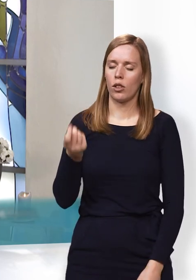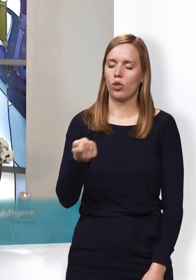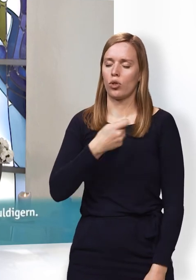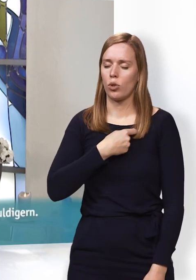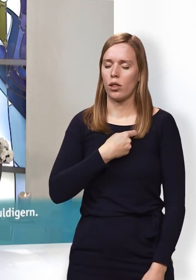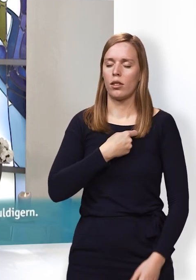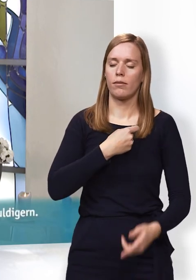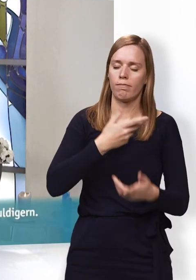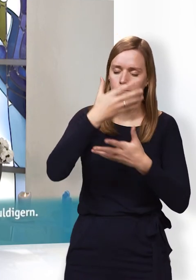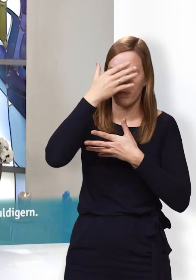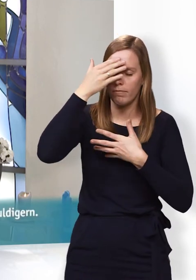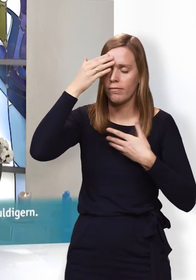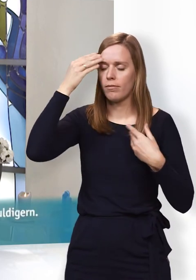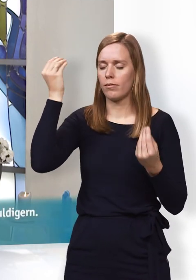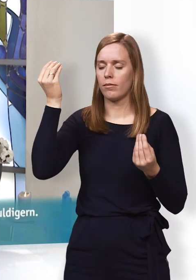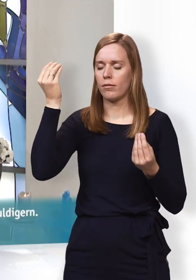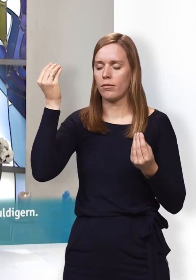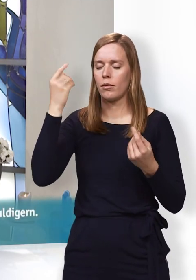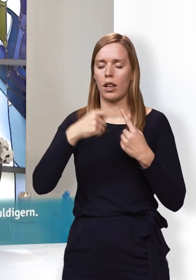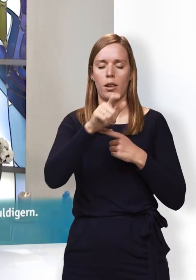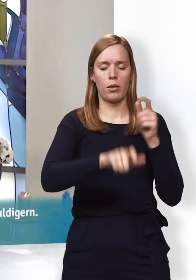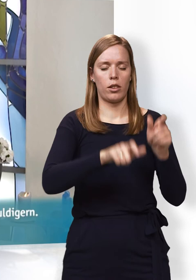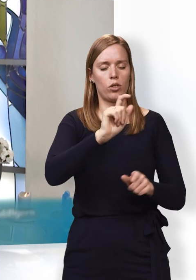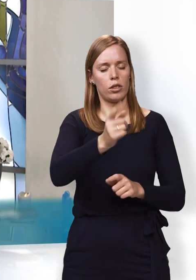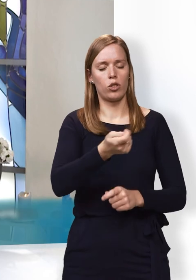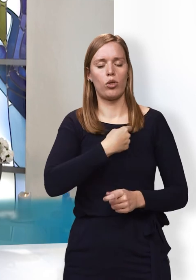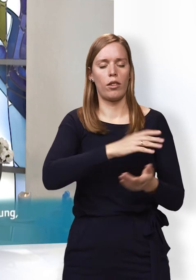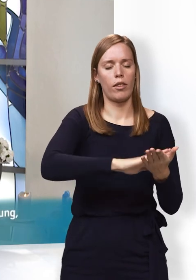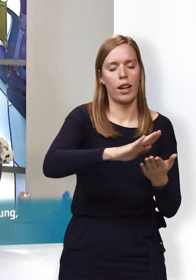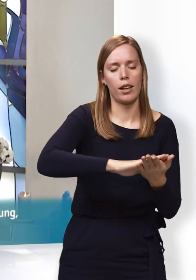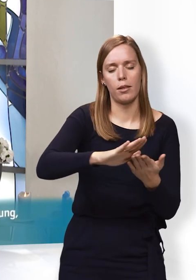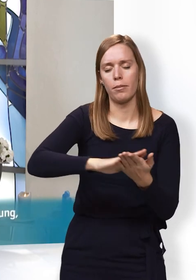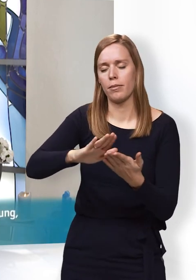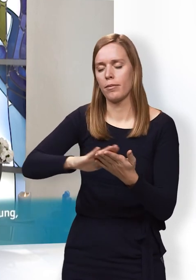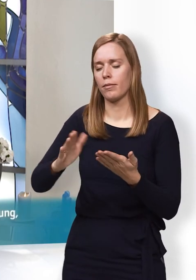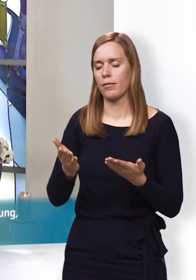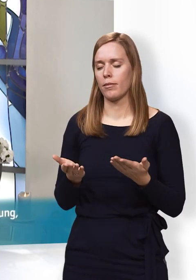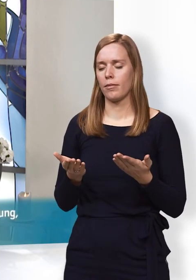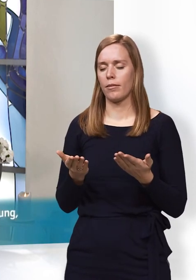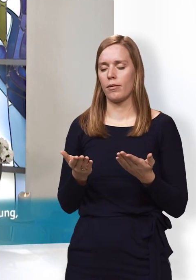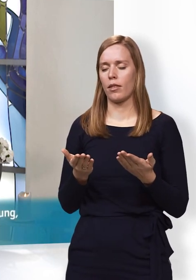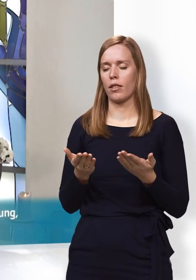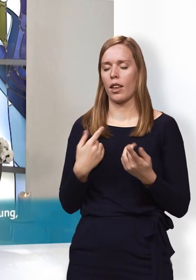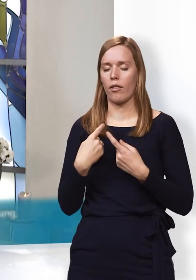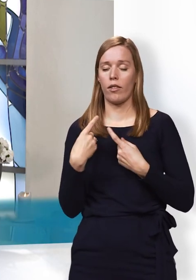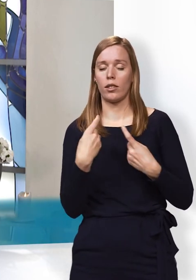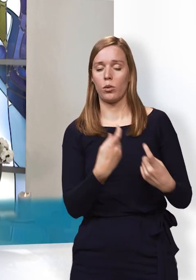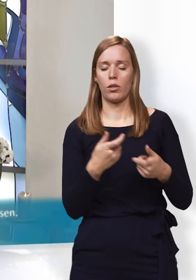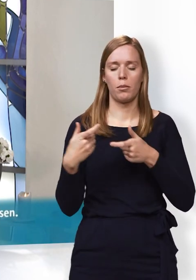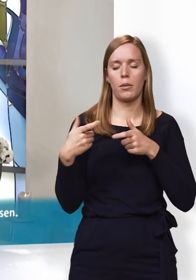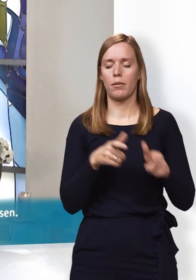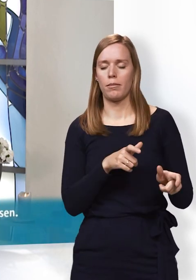Schuld, wie auch wir vergeben unseren Schuldigern. Und